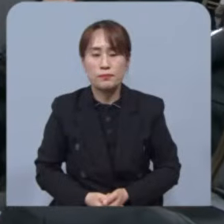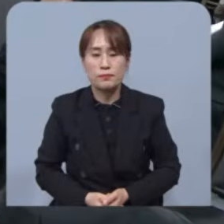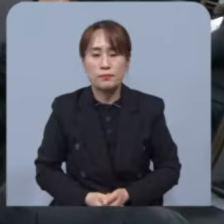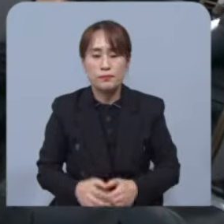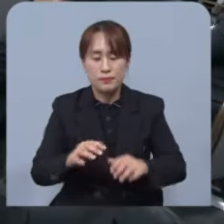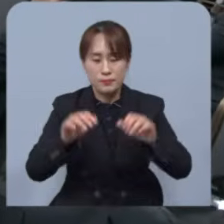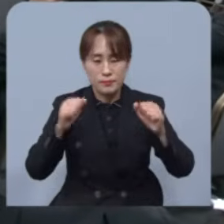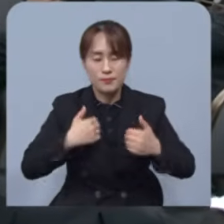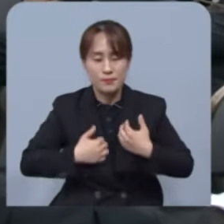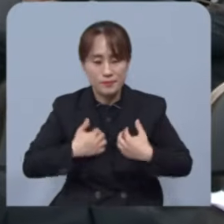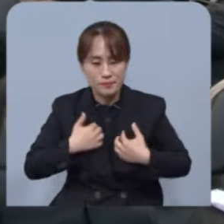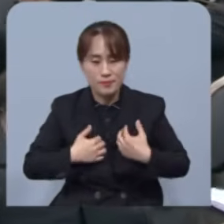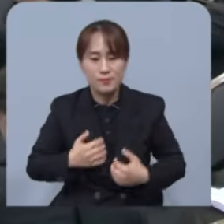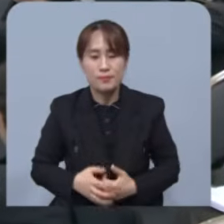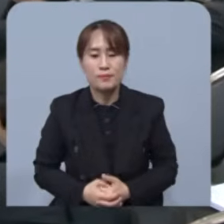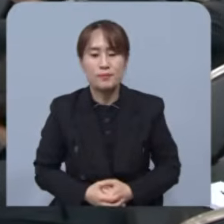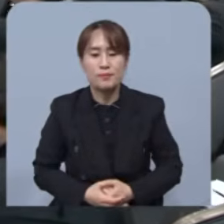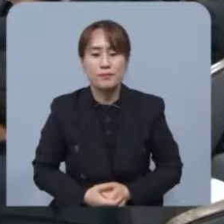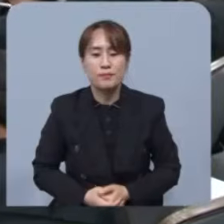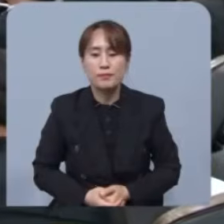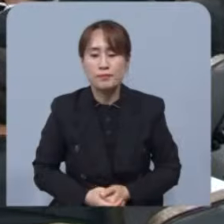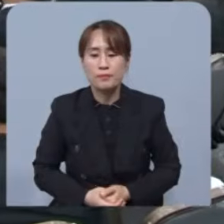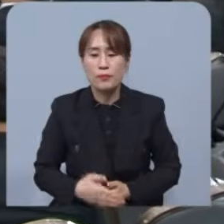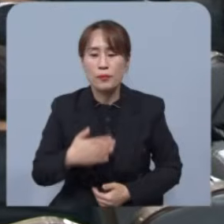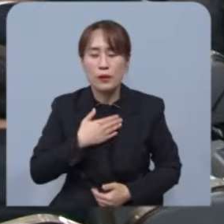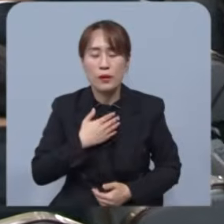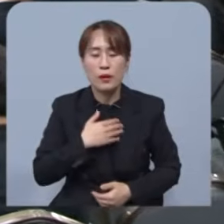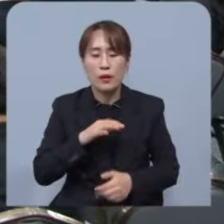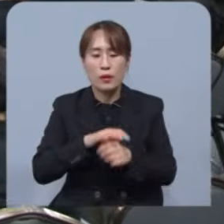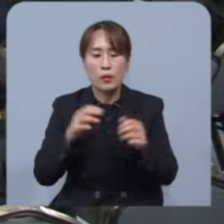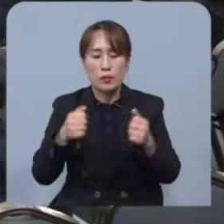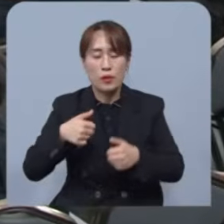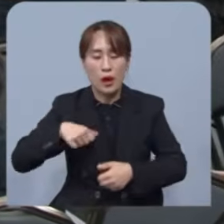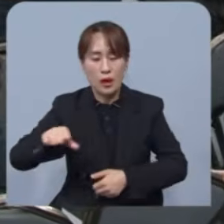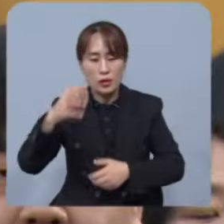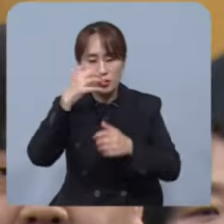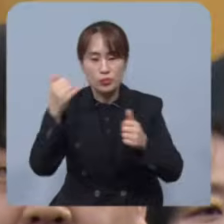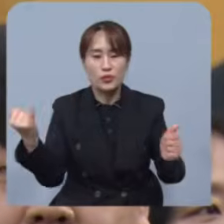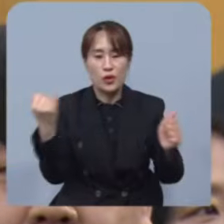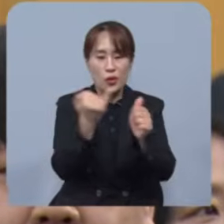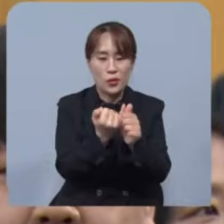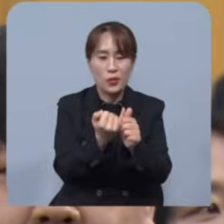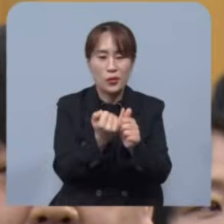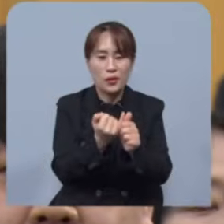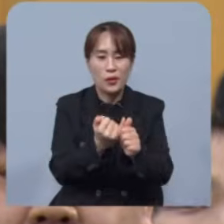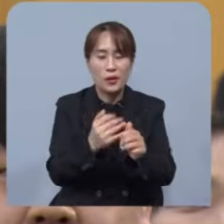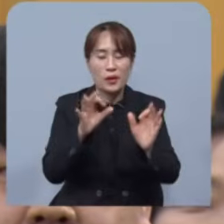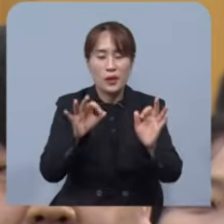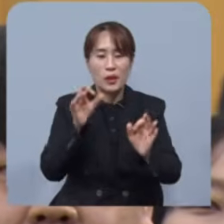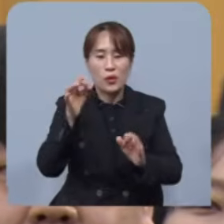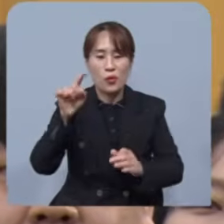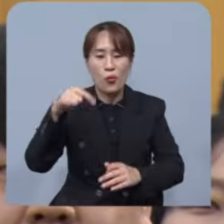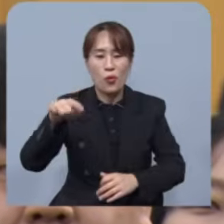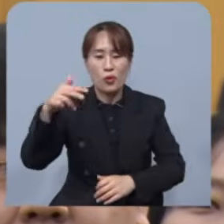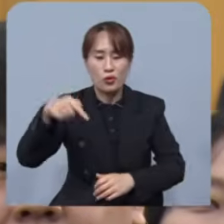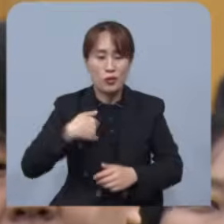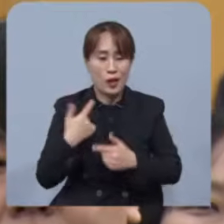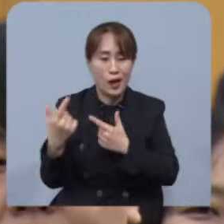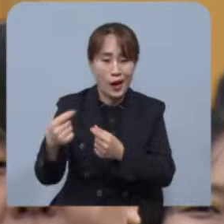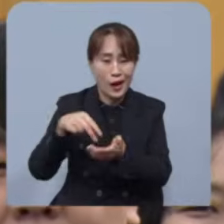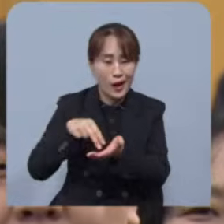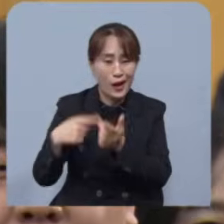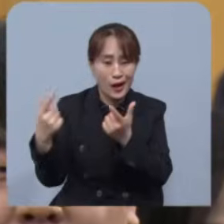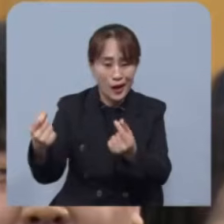네, 안녕하세요. 반갑습니다. 저는 경북의 아들로서 충북으로 장가로 온 김원균이라고 합니다. 나하고 비슷하네요.